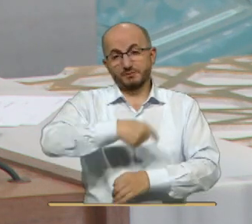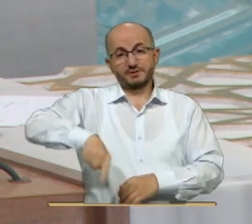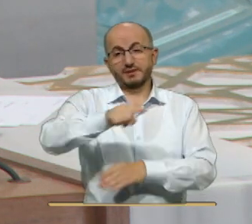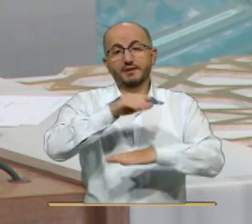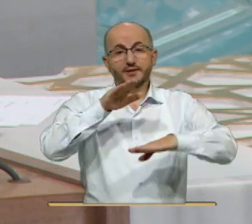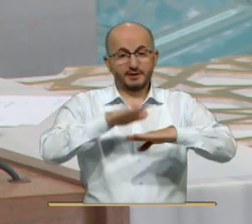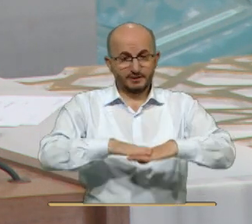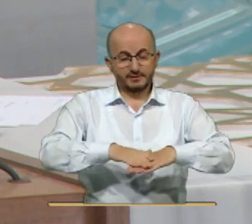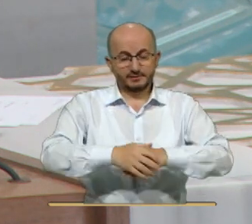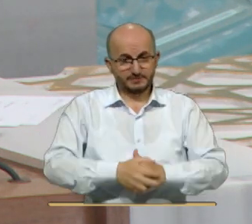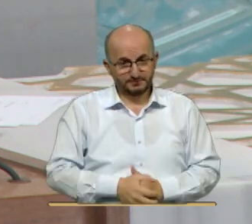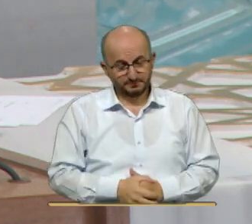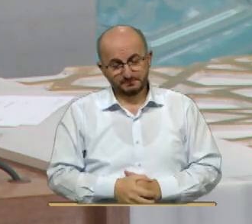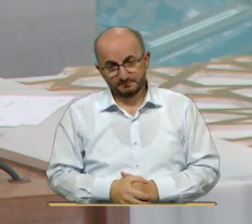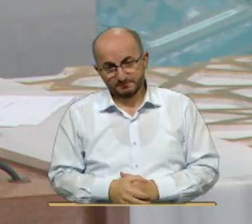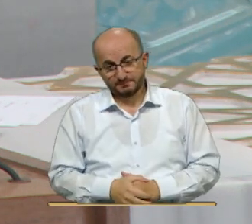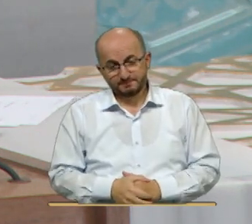eylesin.